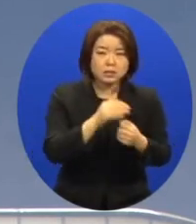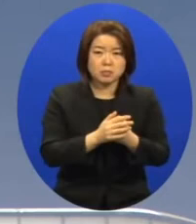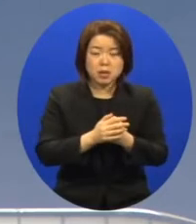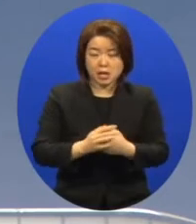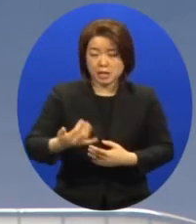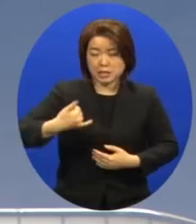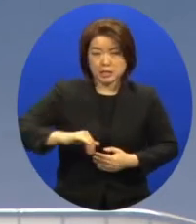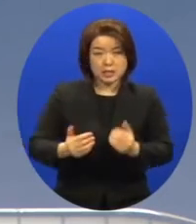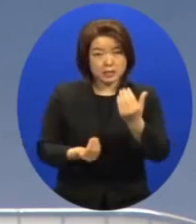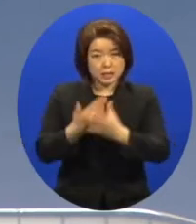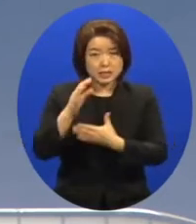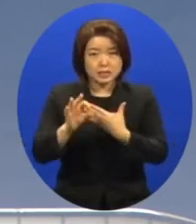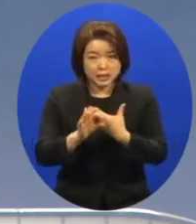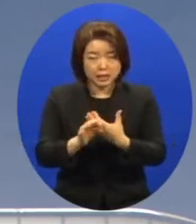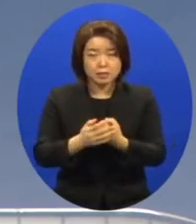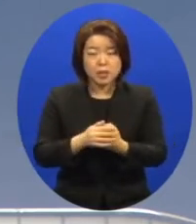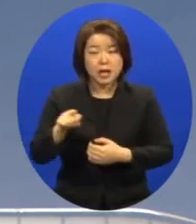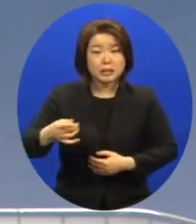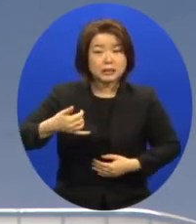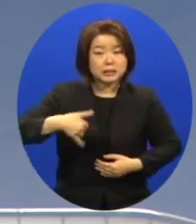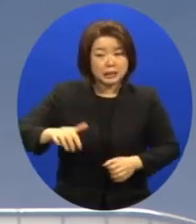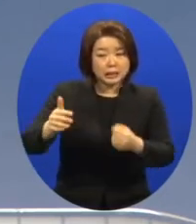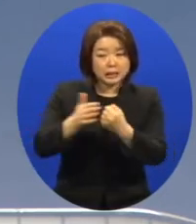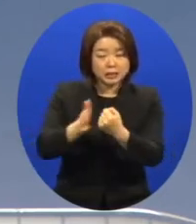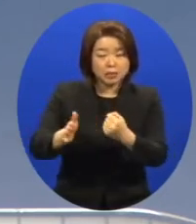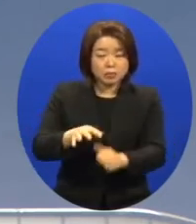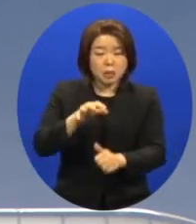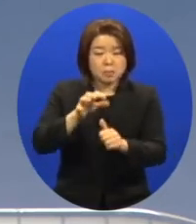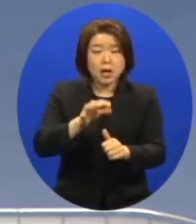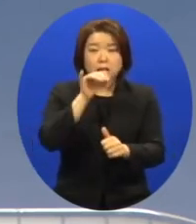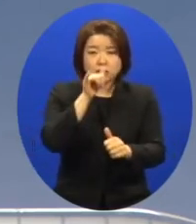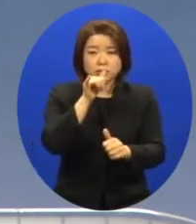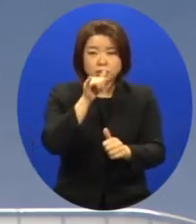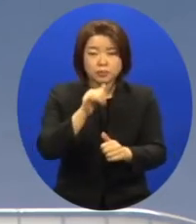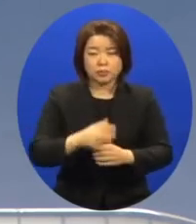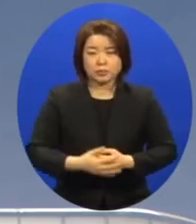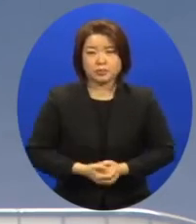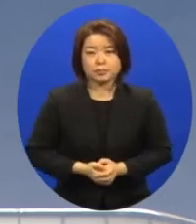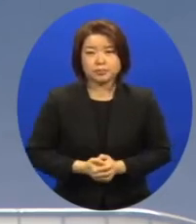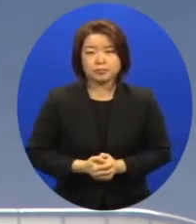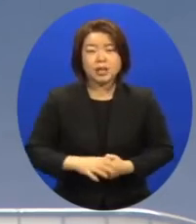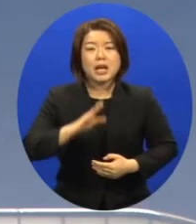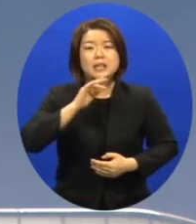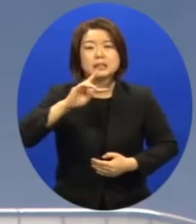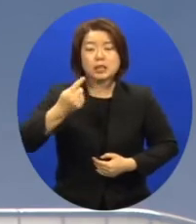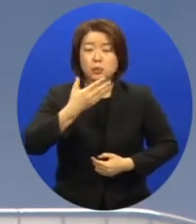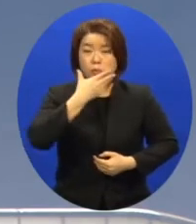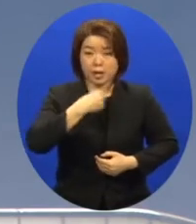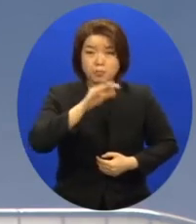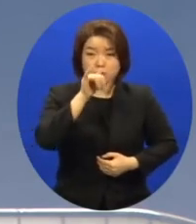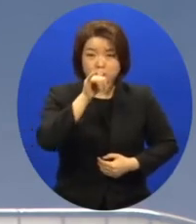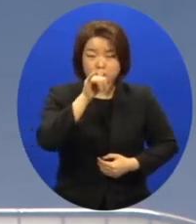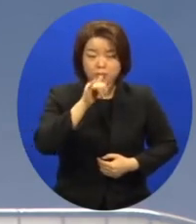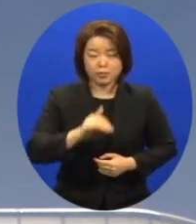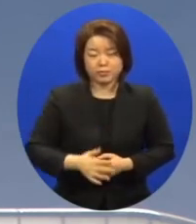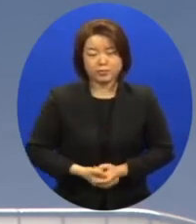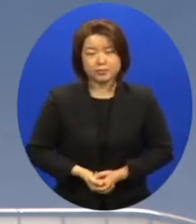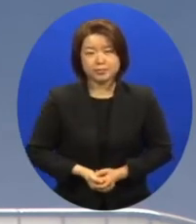생기면 그 자녀 때문에 얽매이지 않아요 그래도 행복한 거잖아요